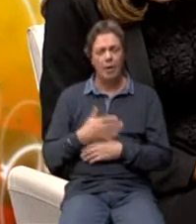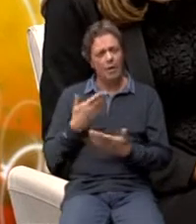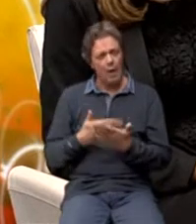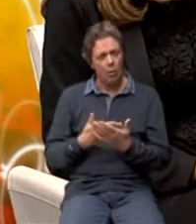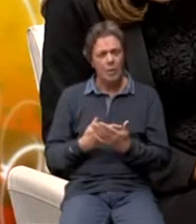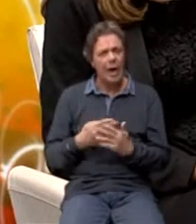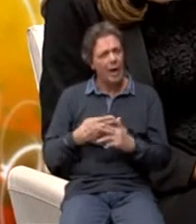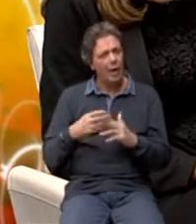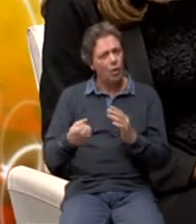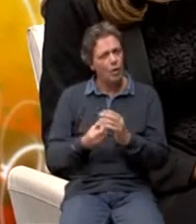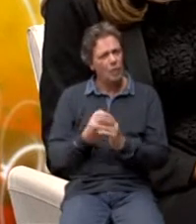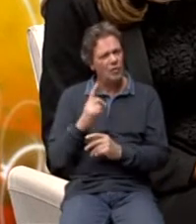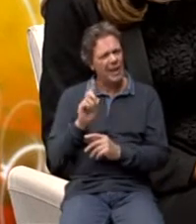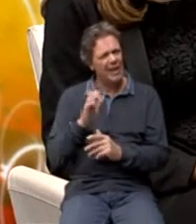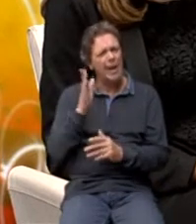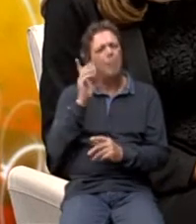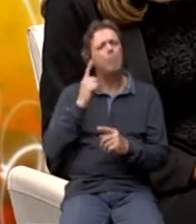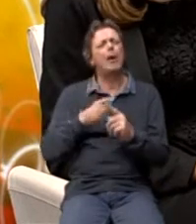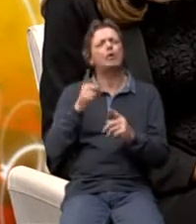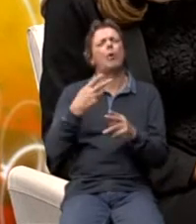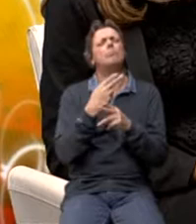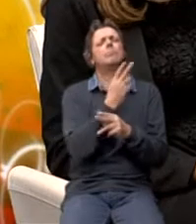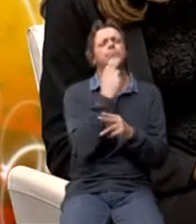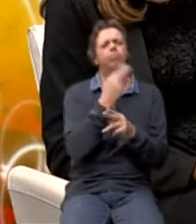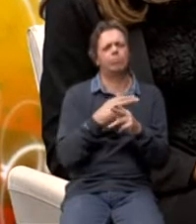proizvodnja baš i nije tako čista